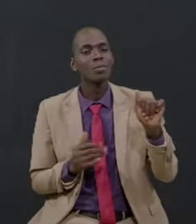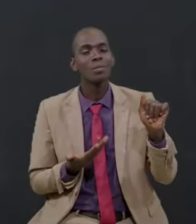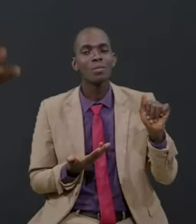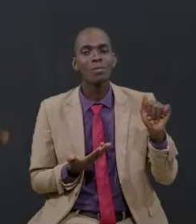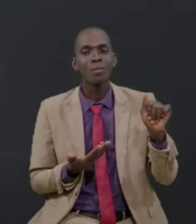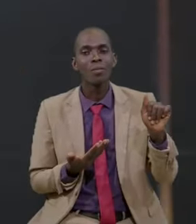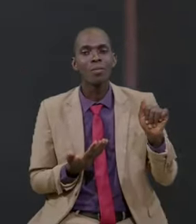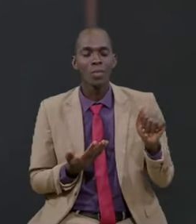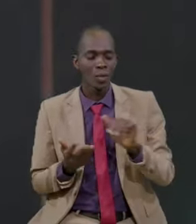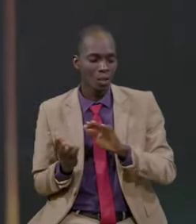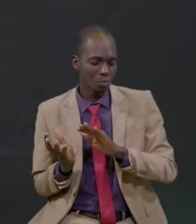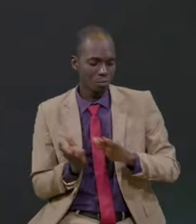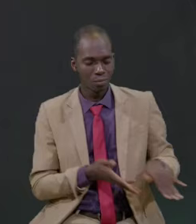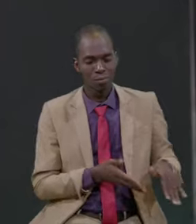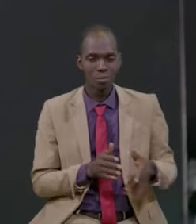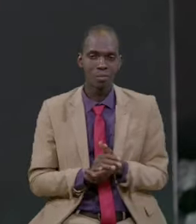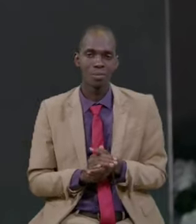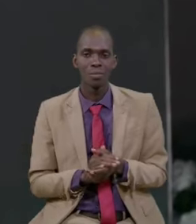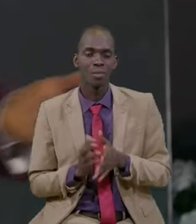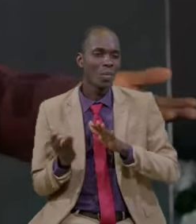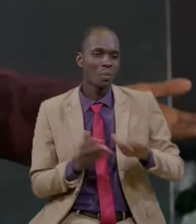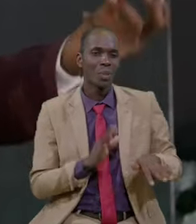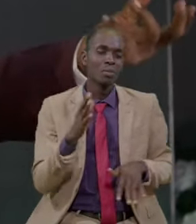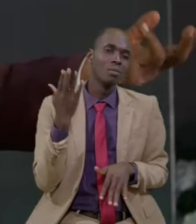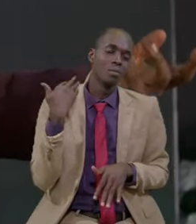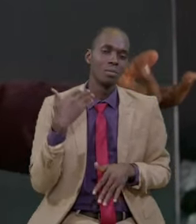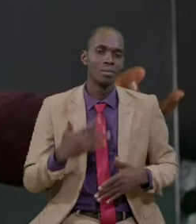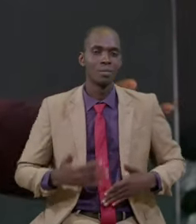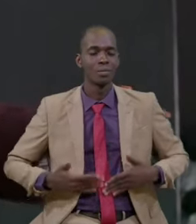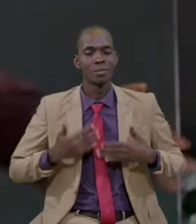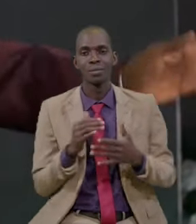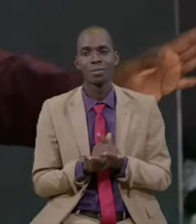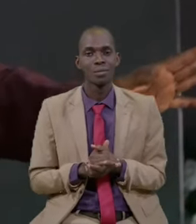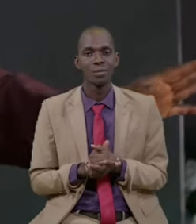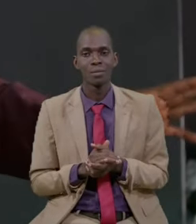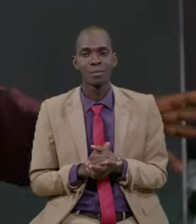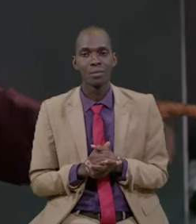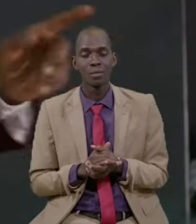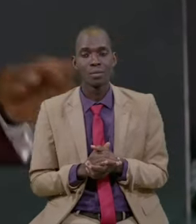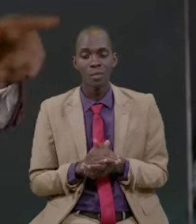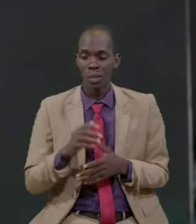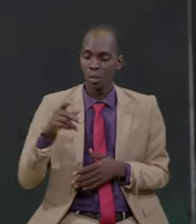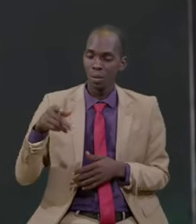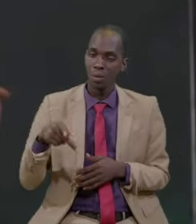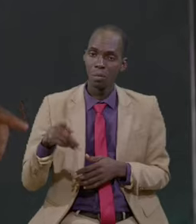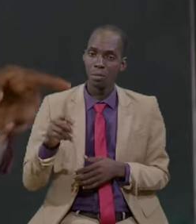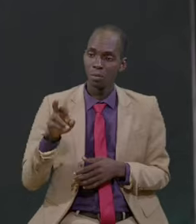Il faut abandonner. Abandonner votre vie passée. Pierre,